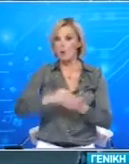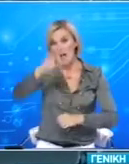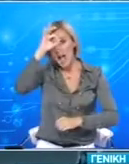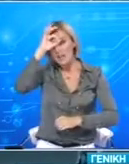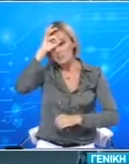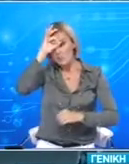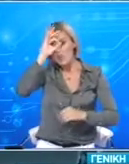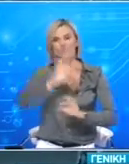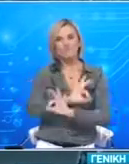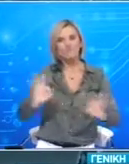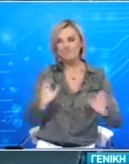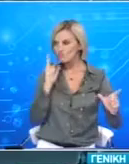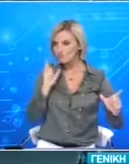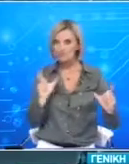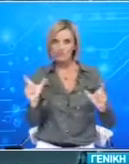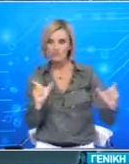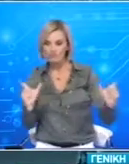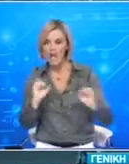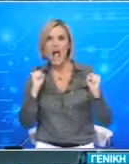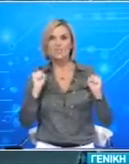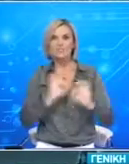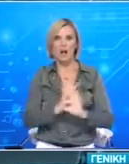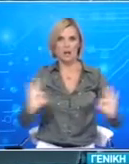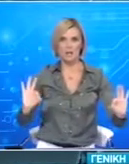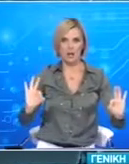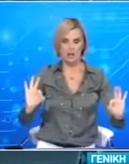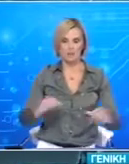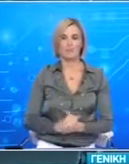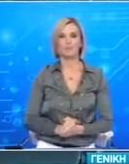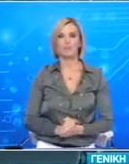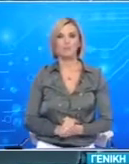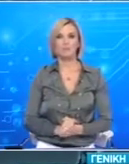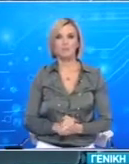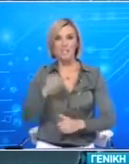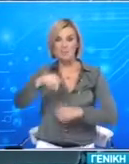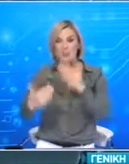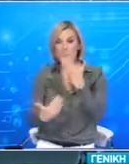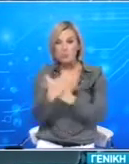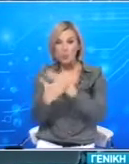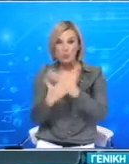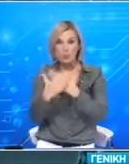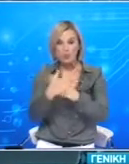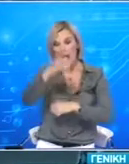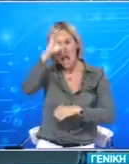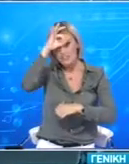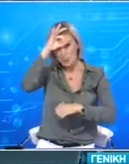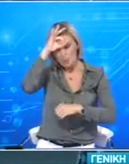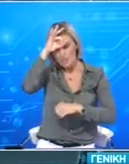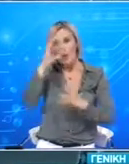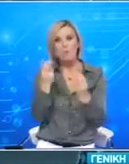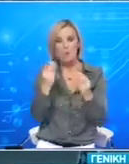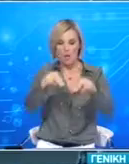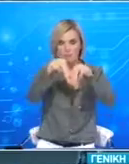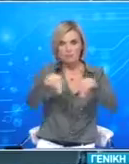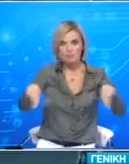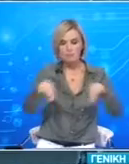αστυνομία έλαβε όλα τα απαραίτητα μέτρα για την ασφάλεια των πολιτών. Ήδη από τις πρώτες πρωινές ώρες, ισχυρές αστυνομικές δυνάμεις